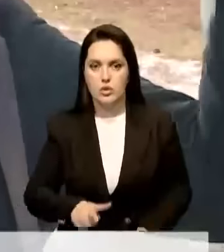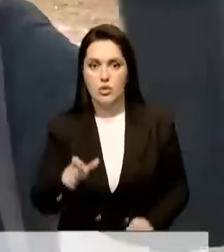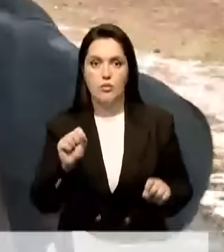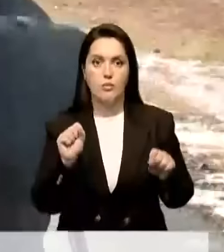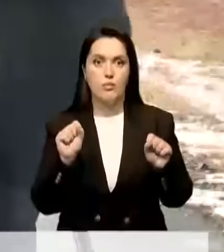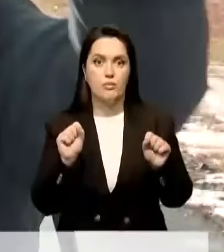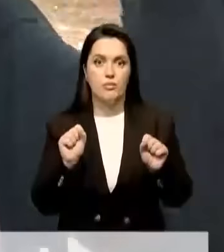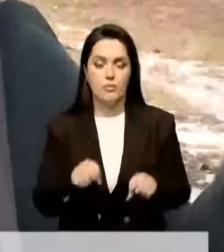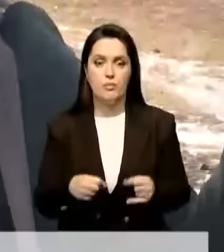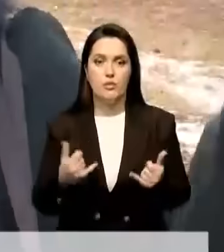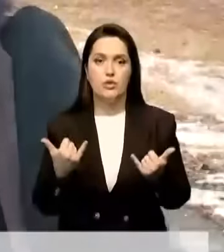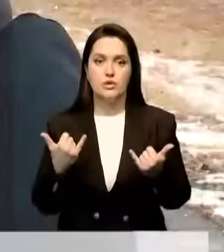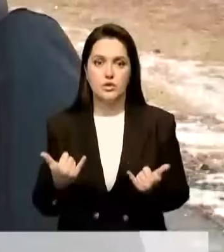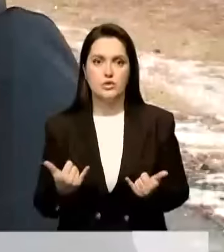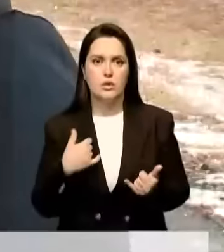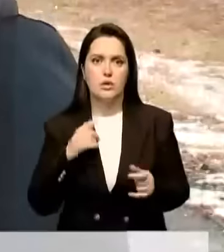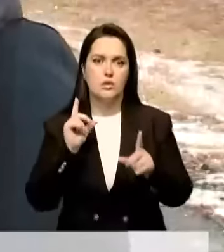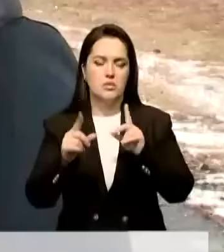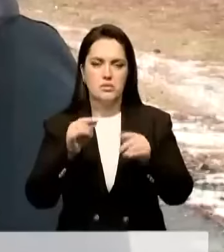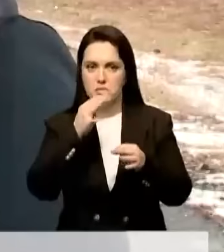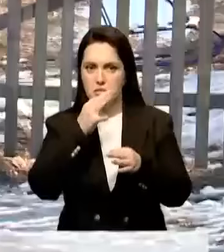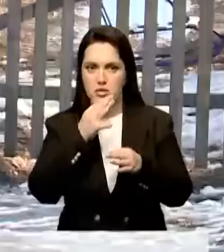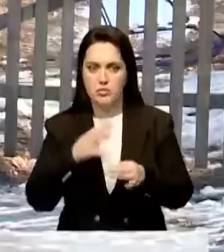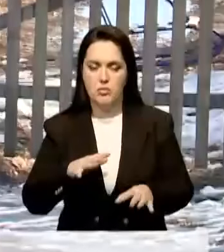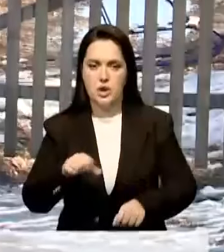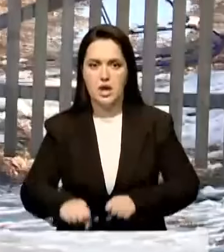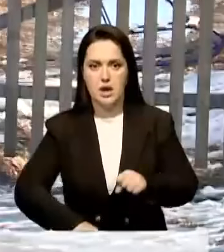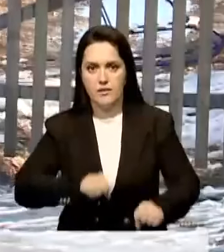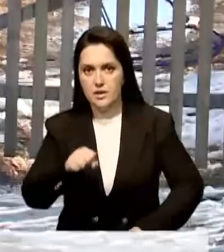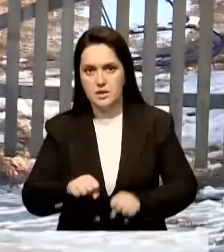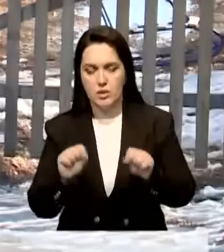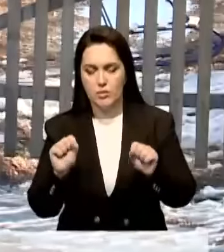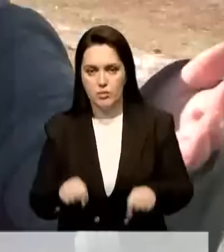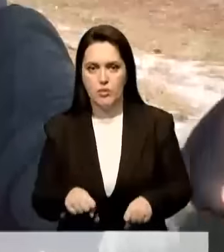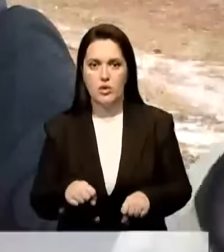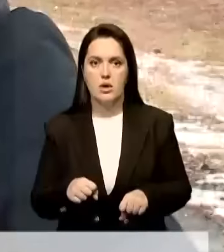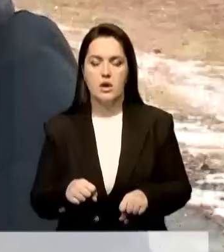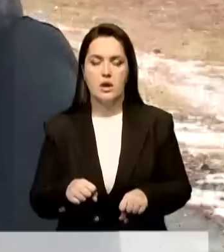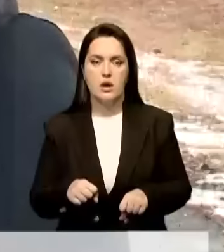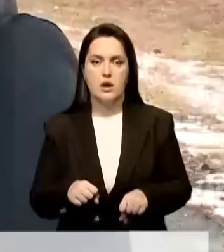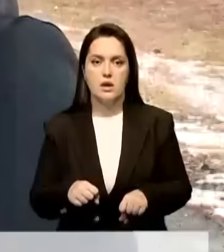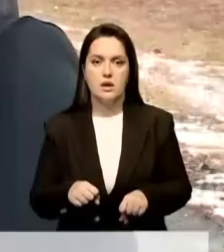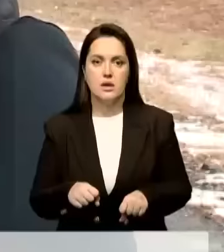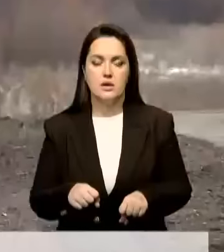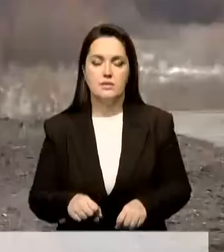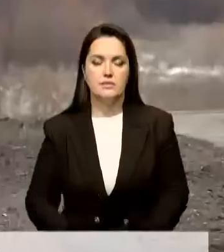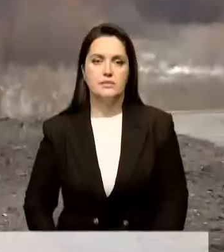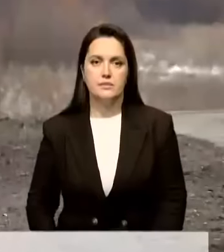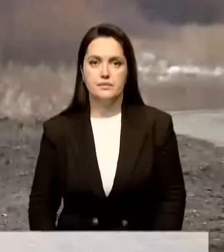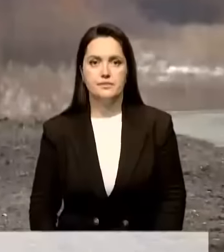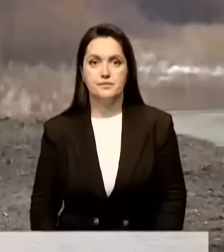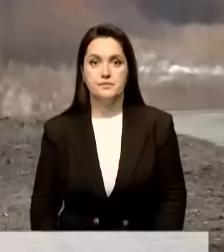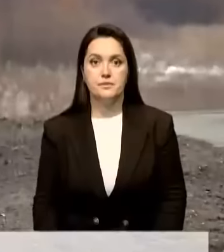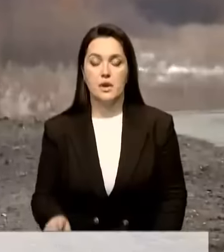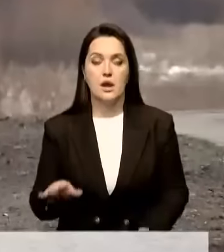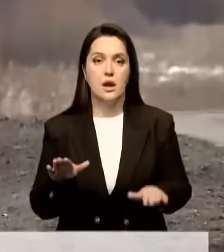сейчас ездить куда захотим. На велосипеде, ездят дети. На самокатах, да, на чем хотят. На этом